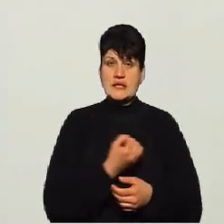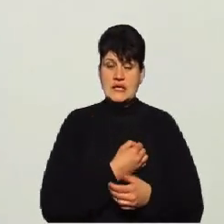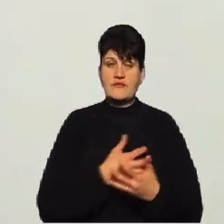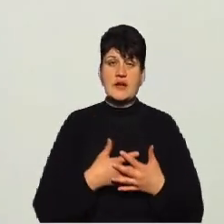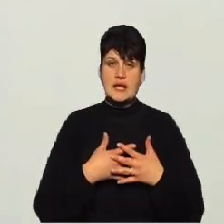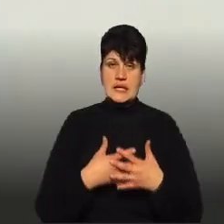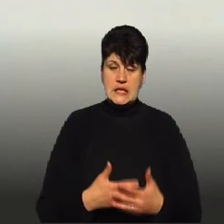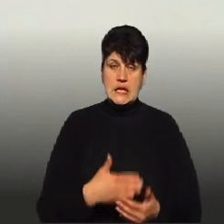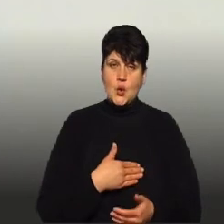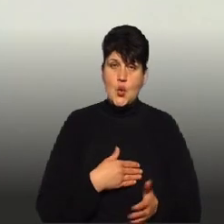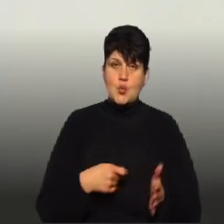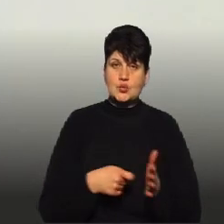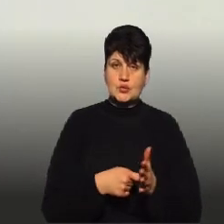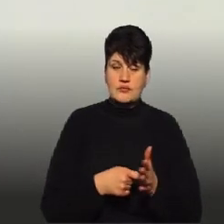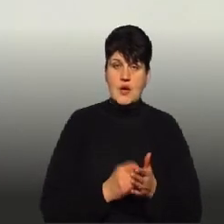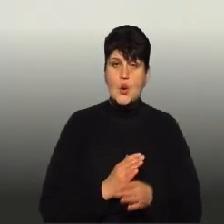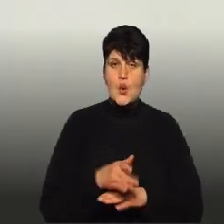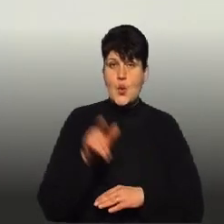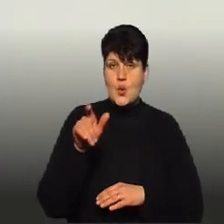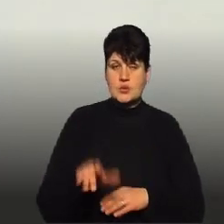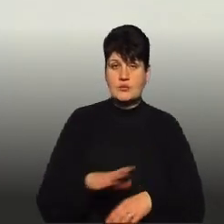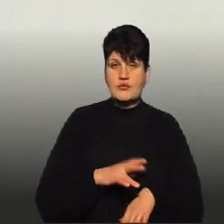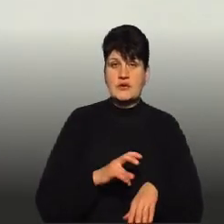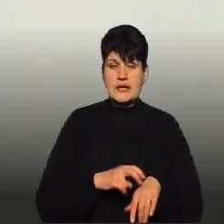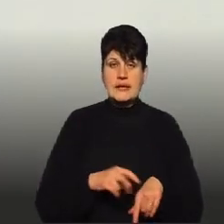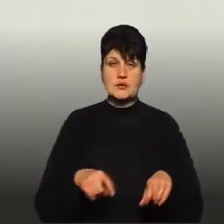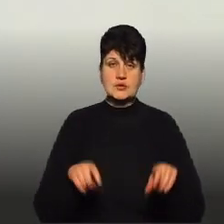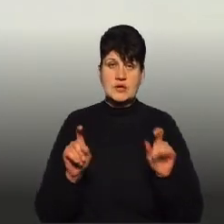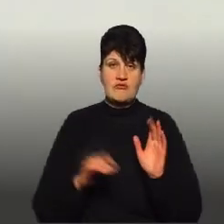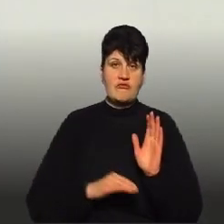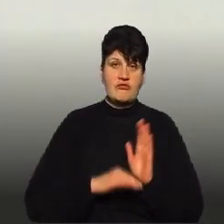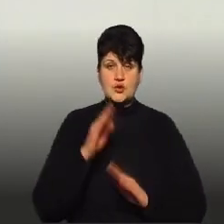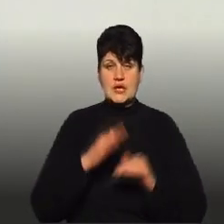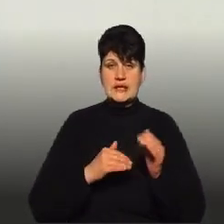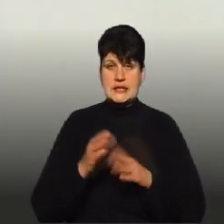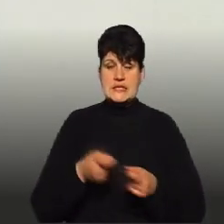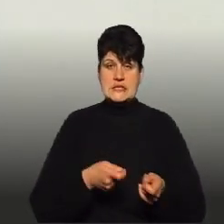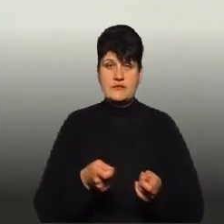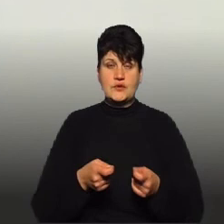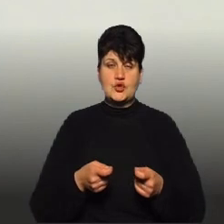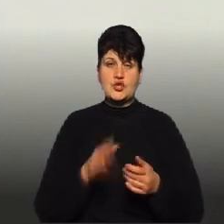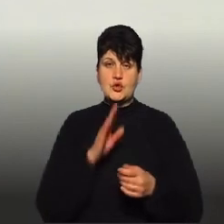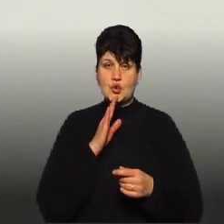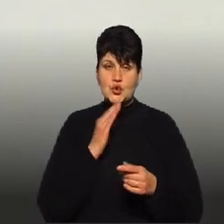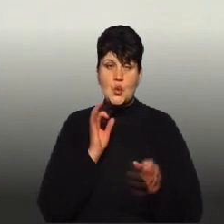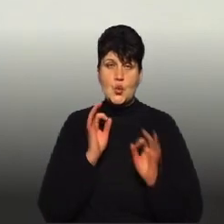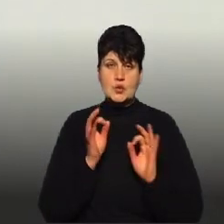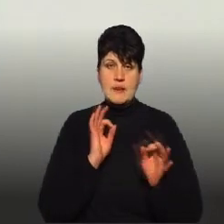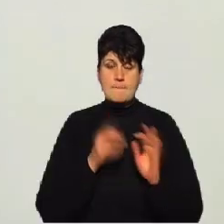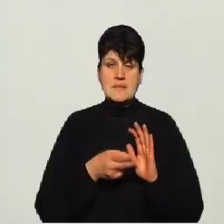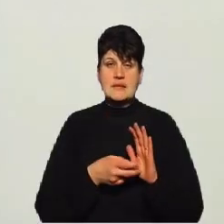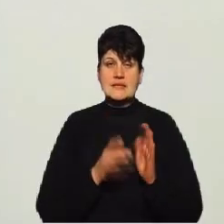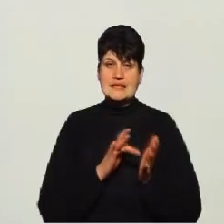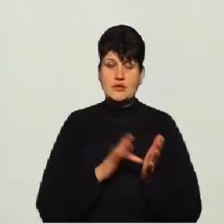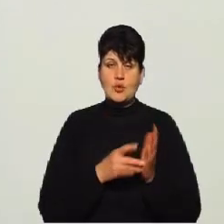грудному вигодовуванні. Гостом студії був лікар-акушер-гінеколог вищої категорії, завідувач жіночої консультації з Центром планування сім'ї обласного